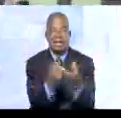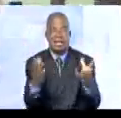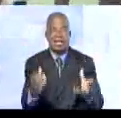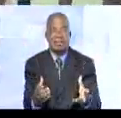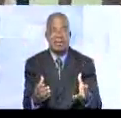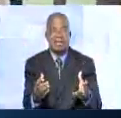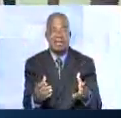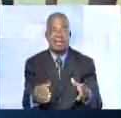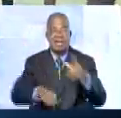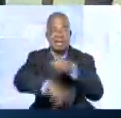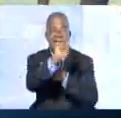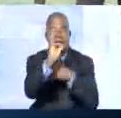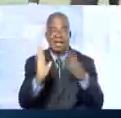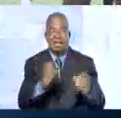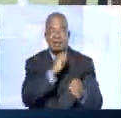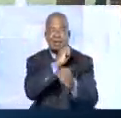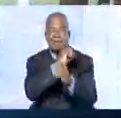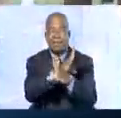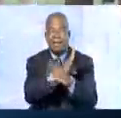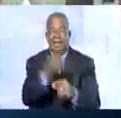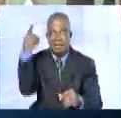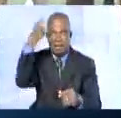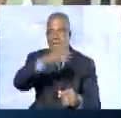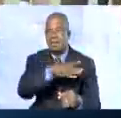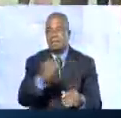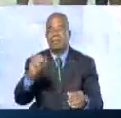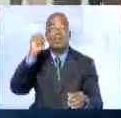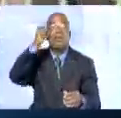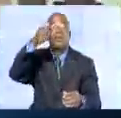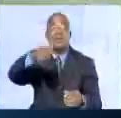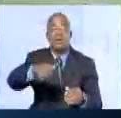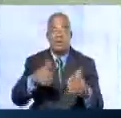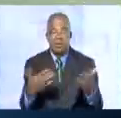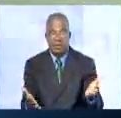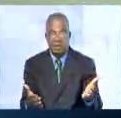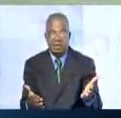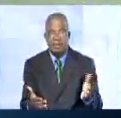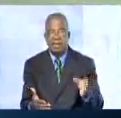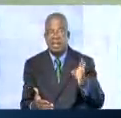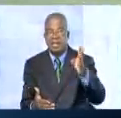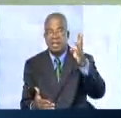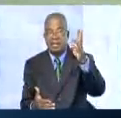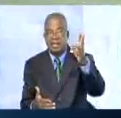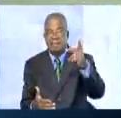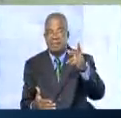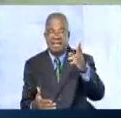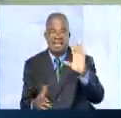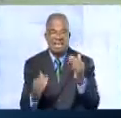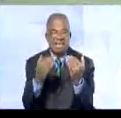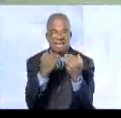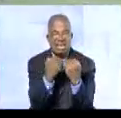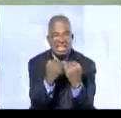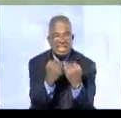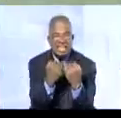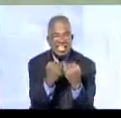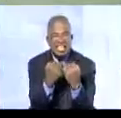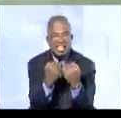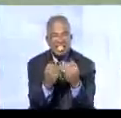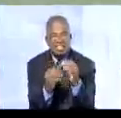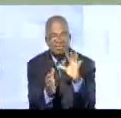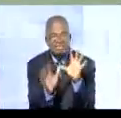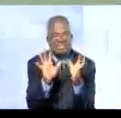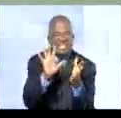semblent donc prêts pour le match contre la Gambie, en dehors d'une petite alerte pour Copa Barry et Max Gradel,